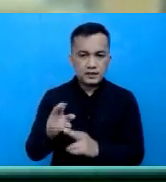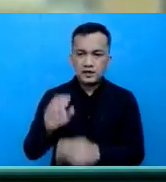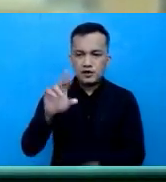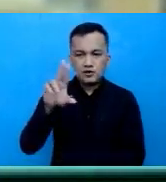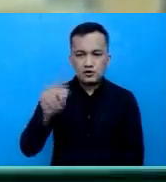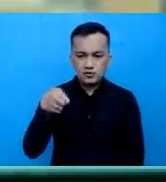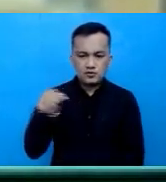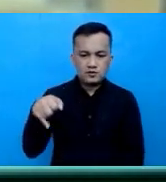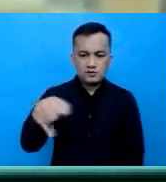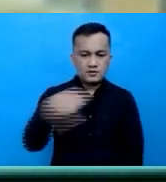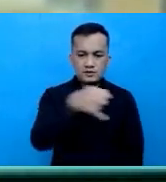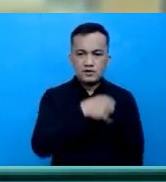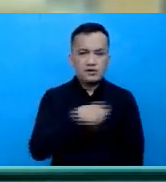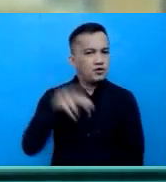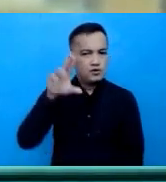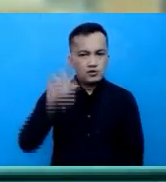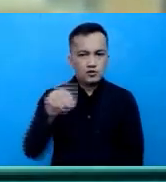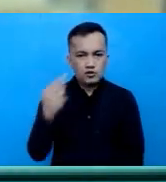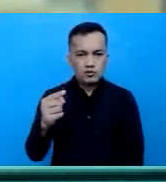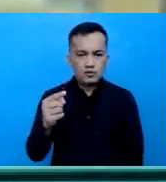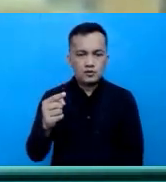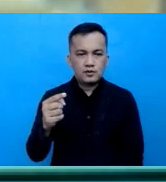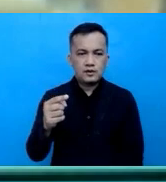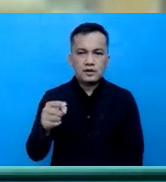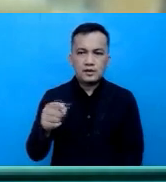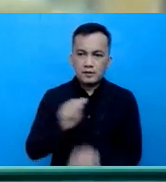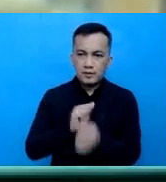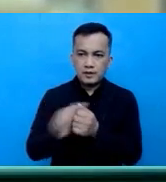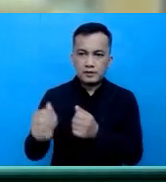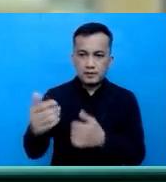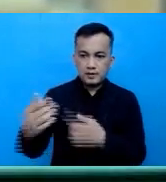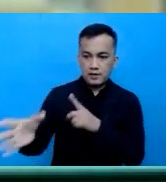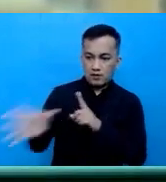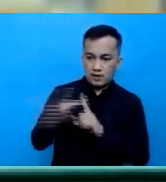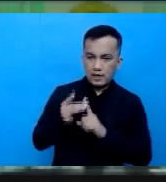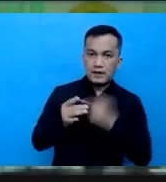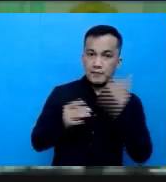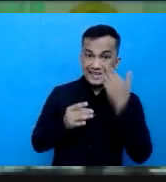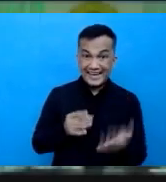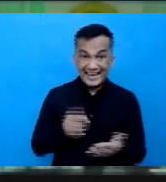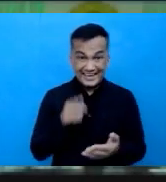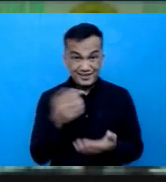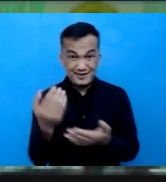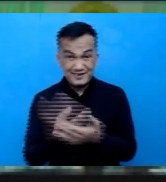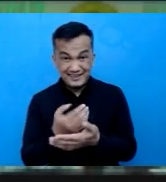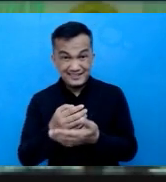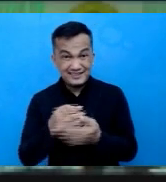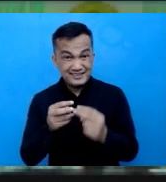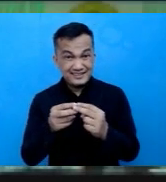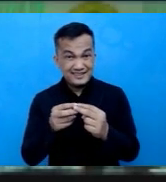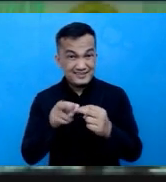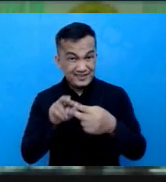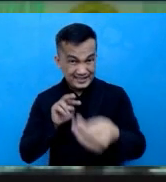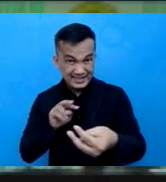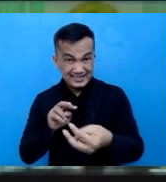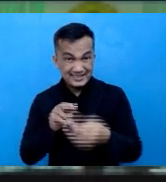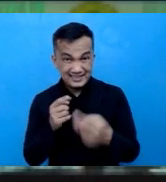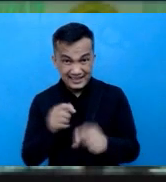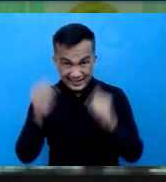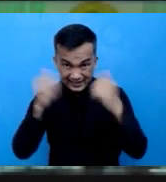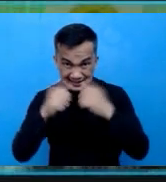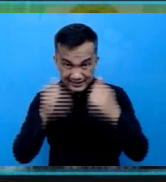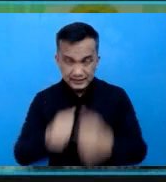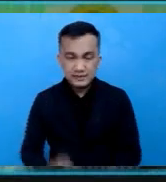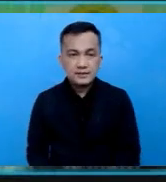nobody. Kumadaan ang mga tepo ka, lalo na itong mga bagong variant. Would you agree to that? Yes, Mr. Chairman, kung